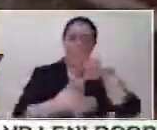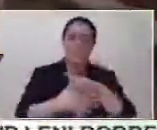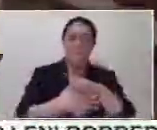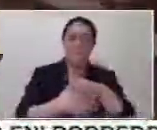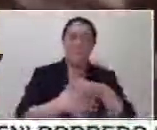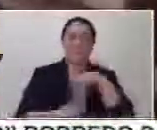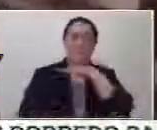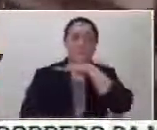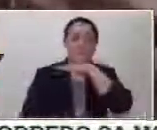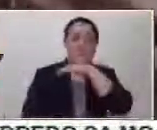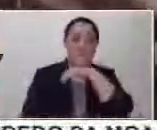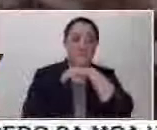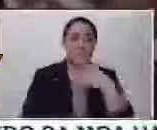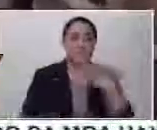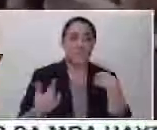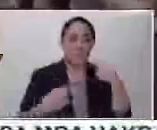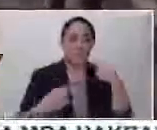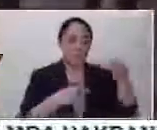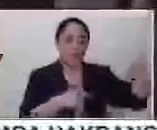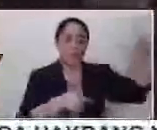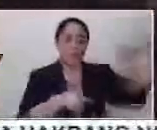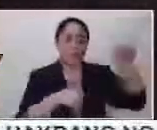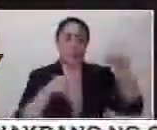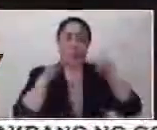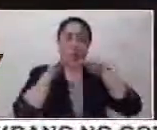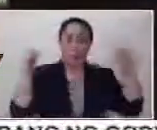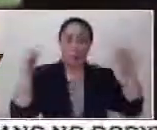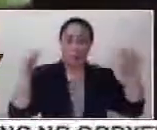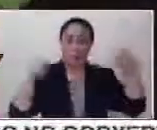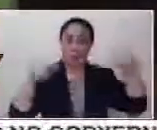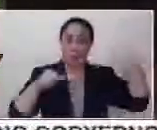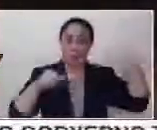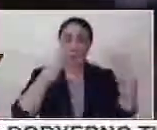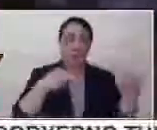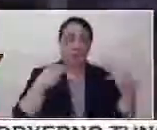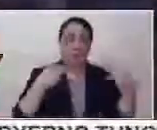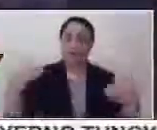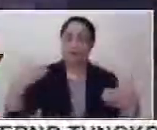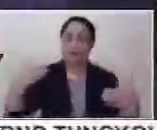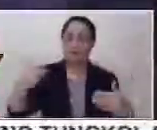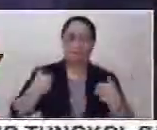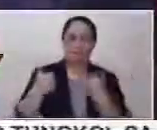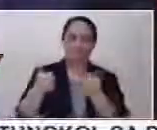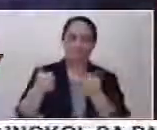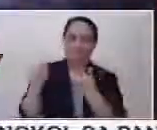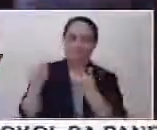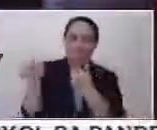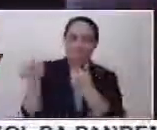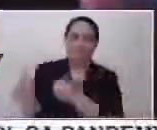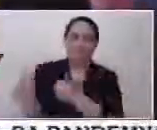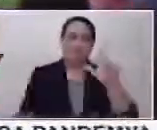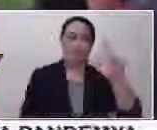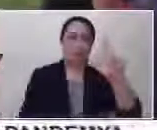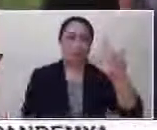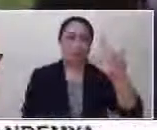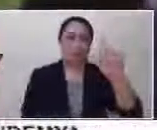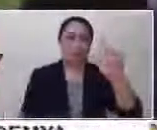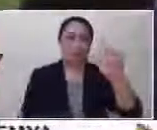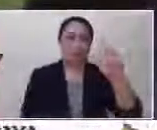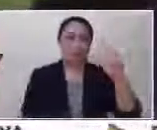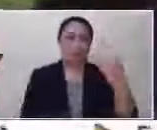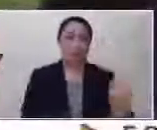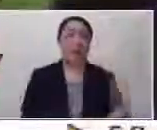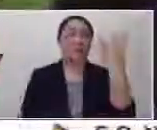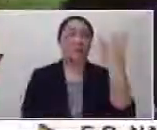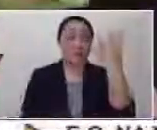ang nagtitinda po dito ng baboy sa Litex Market. Actually, Aljo, kanina inikot natin, siya na yung